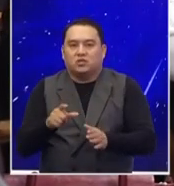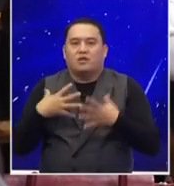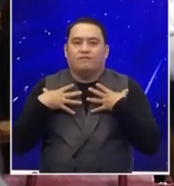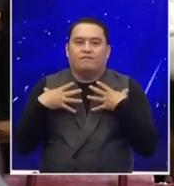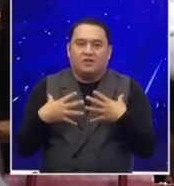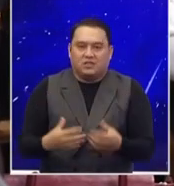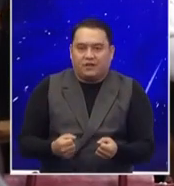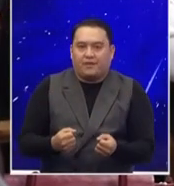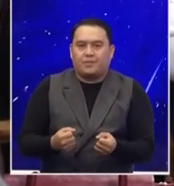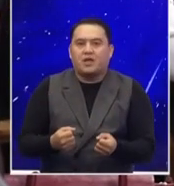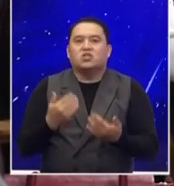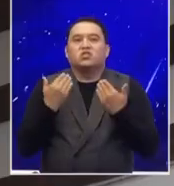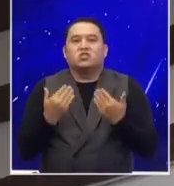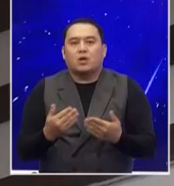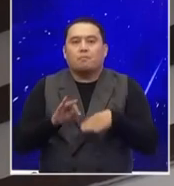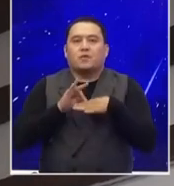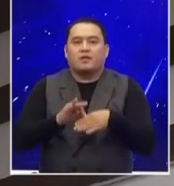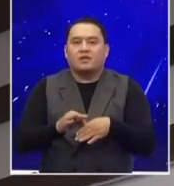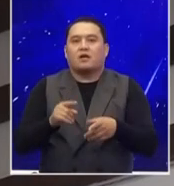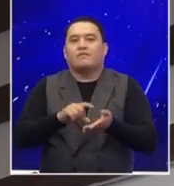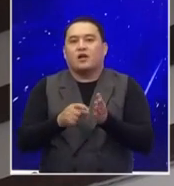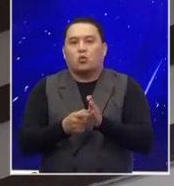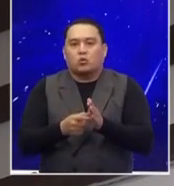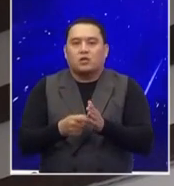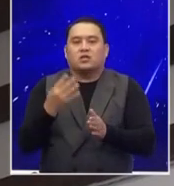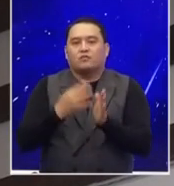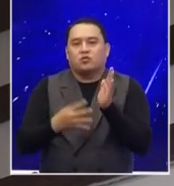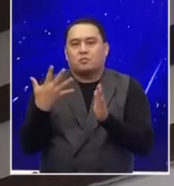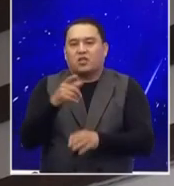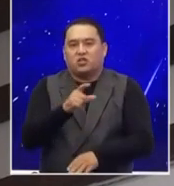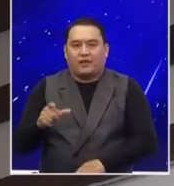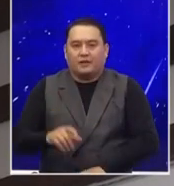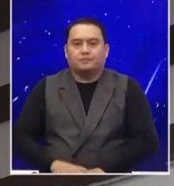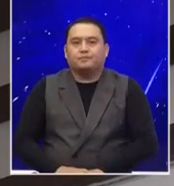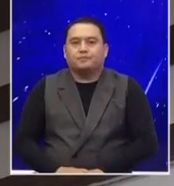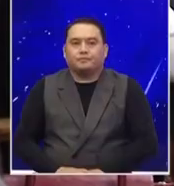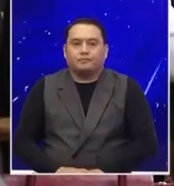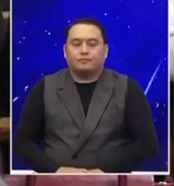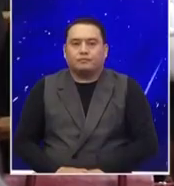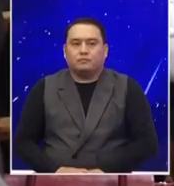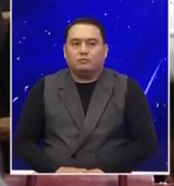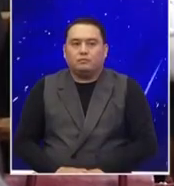4829 из них выздоровели. Сейчас в провизорных отделениях находится 95 человек.